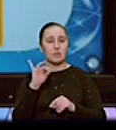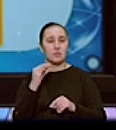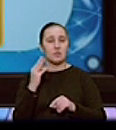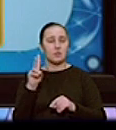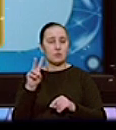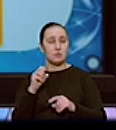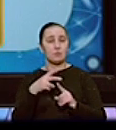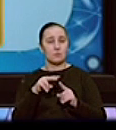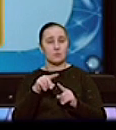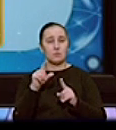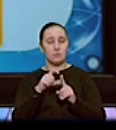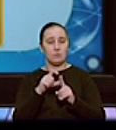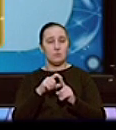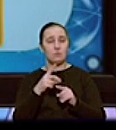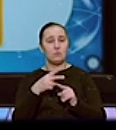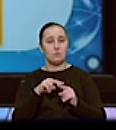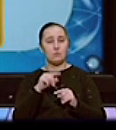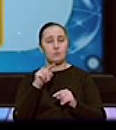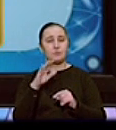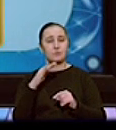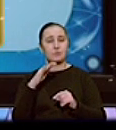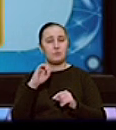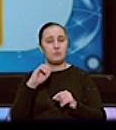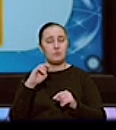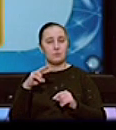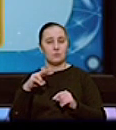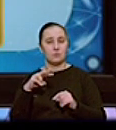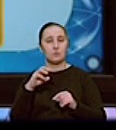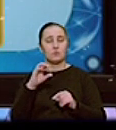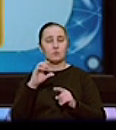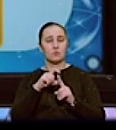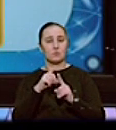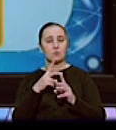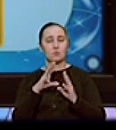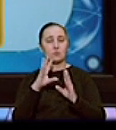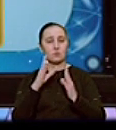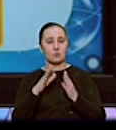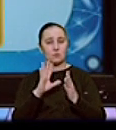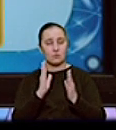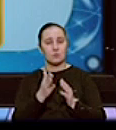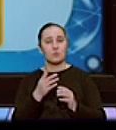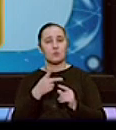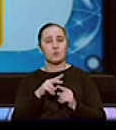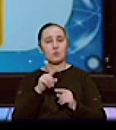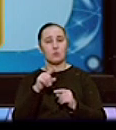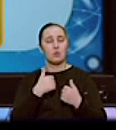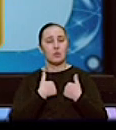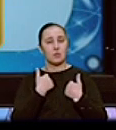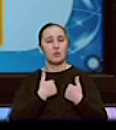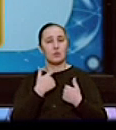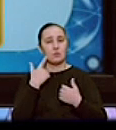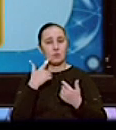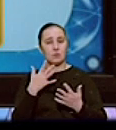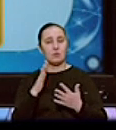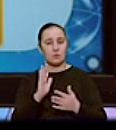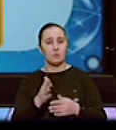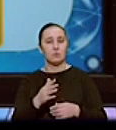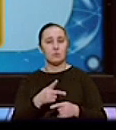İşle. Bu so'zimiz esa fe'l so'z turkumiga oid bo'lgan so'z, chunki bu harakatni